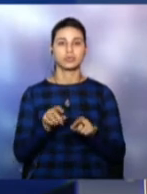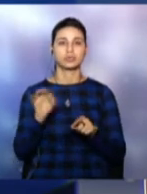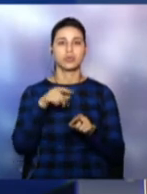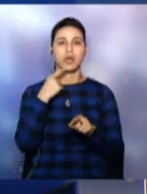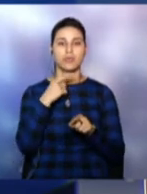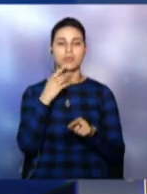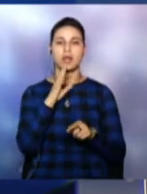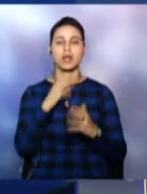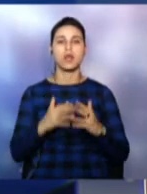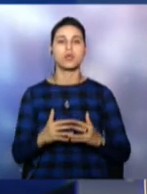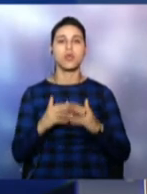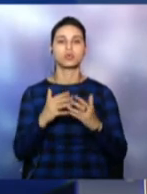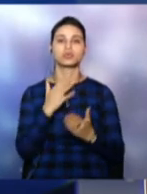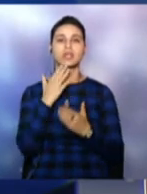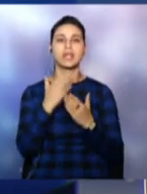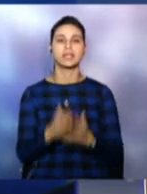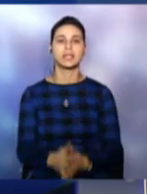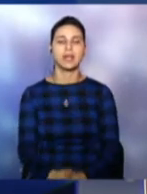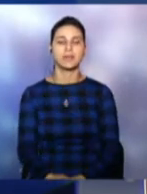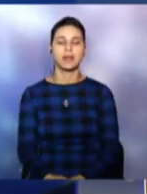საუბრობდით ორსული ქალბატონი გეკითხებათ